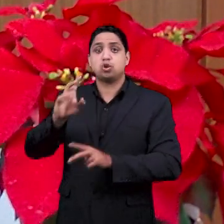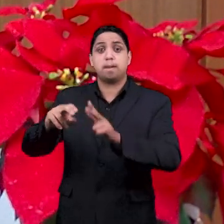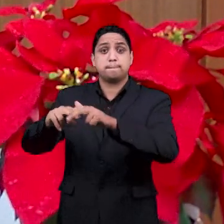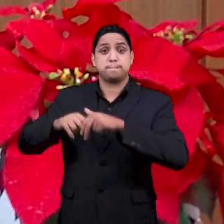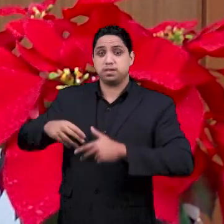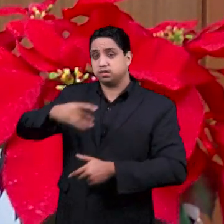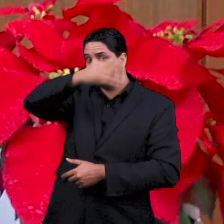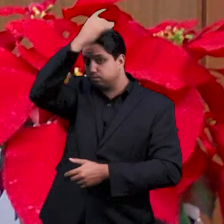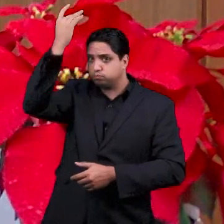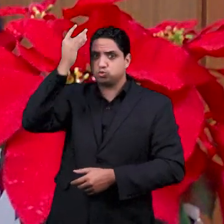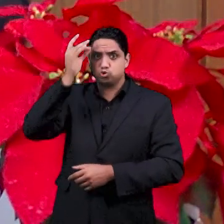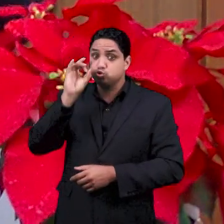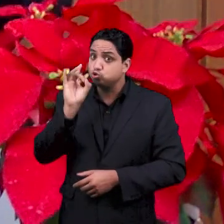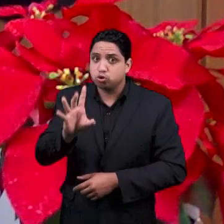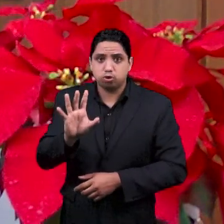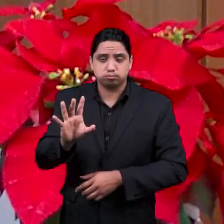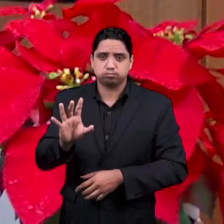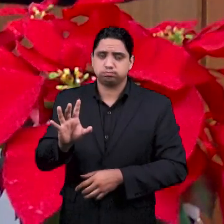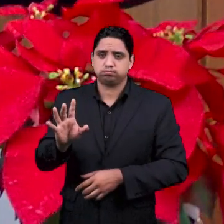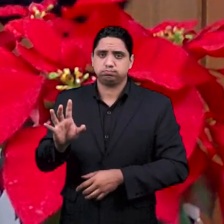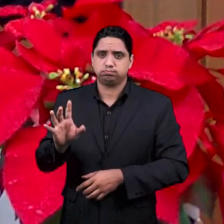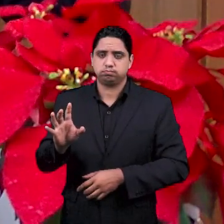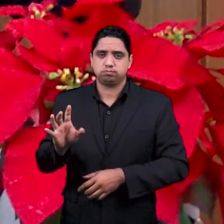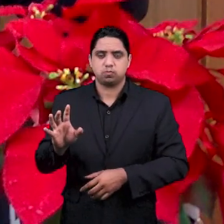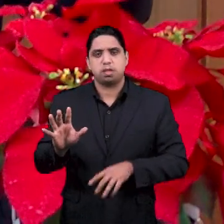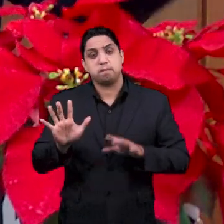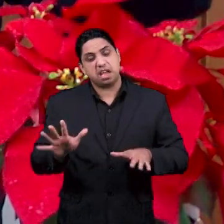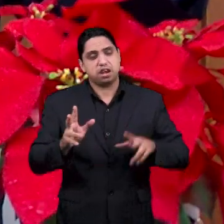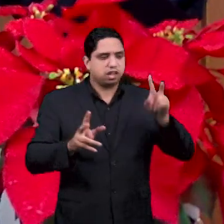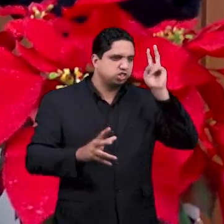все только может быть за счет Святого Духа.